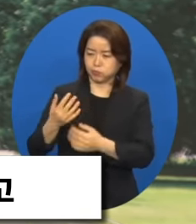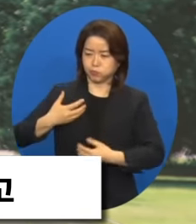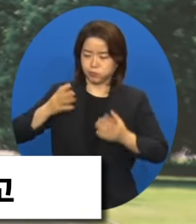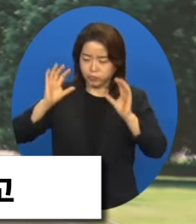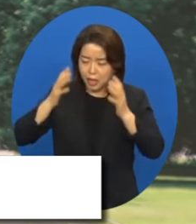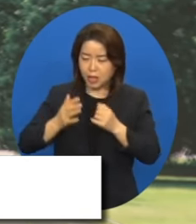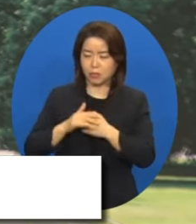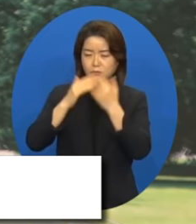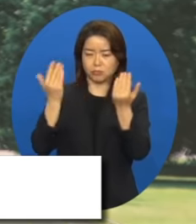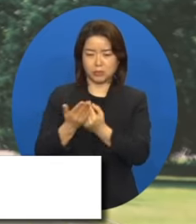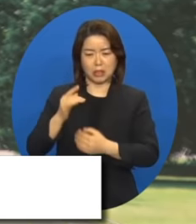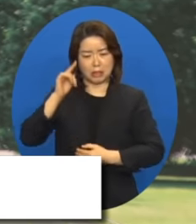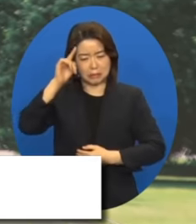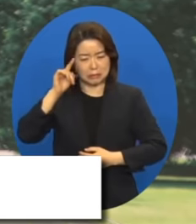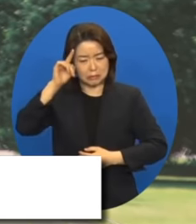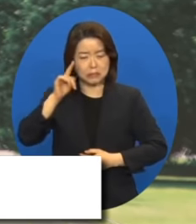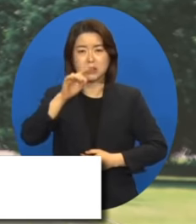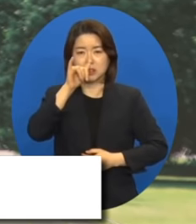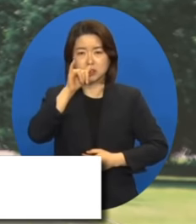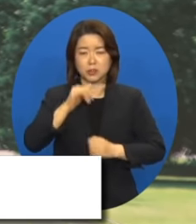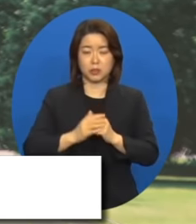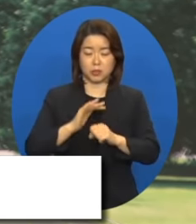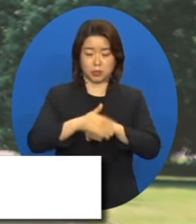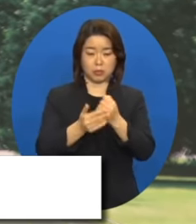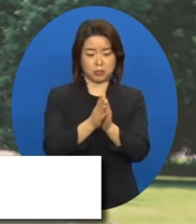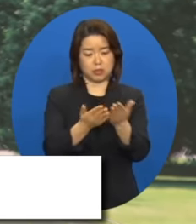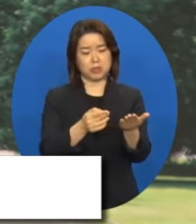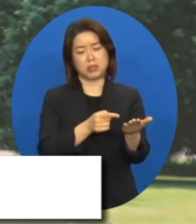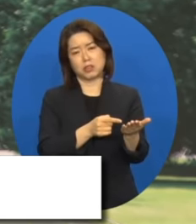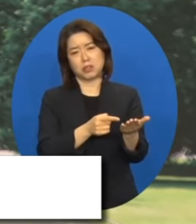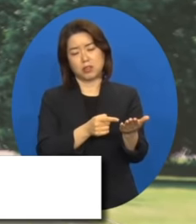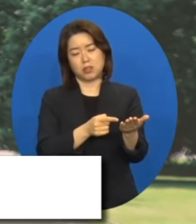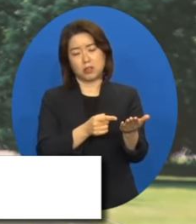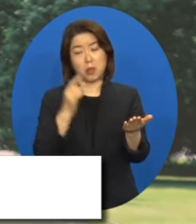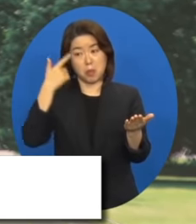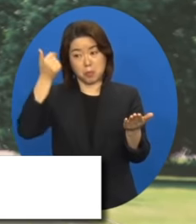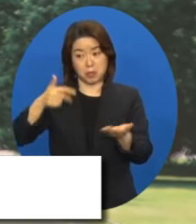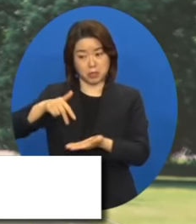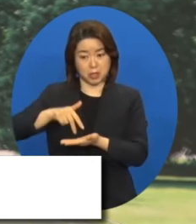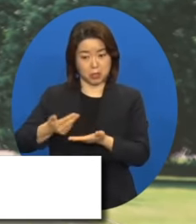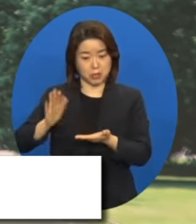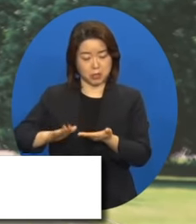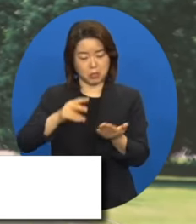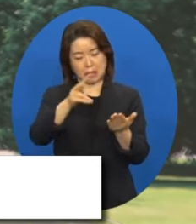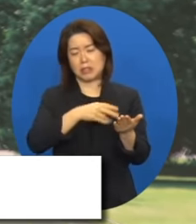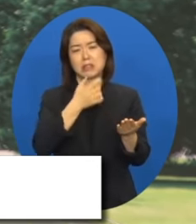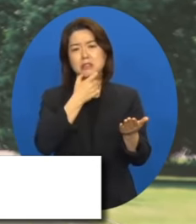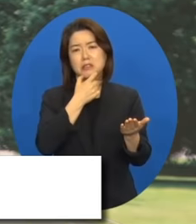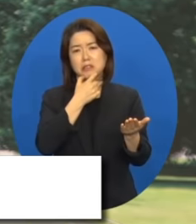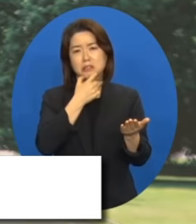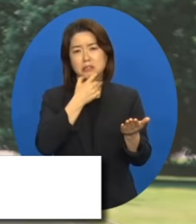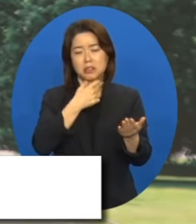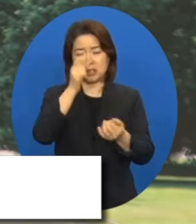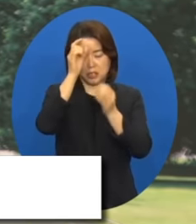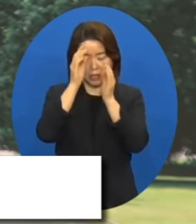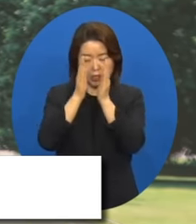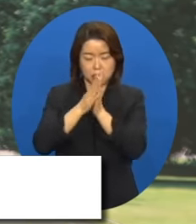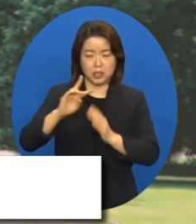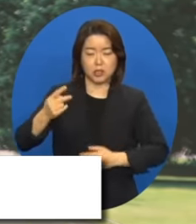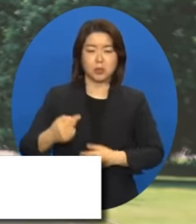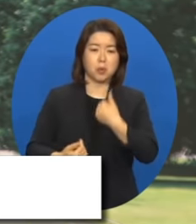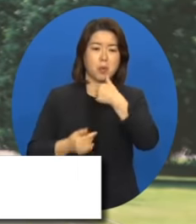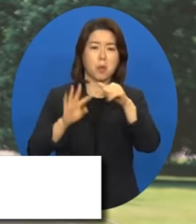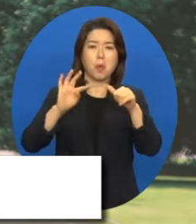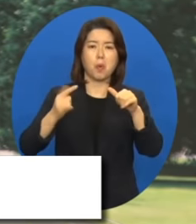짜증만 나고 성경은 목사인데도 성경은 보고 싶은 마음이 없어지고 기도도 한 5분도